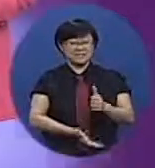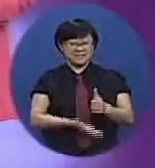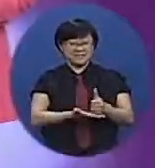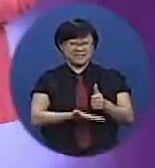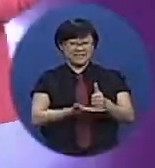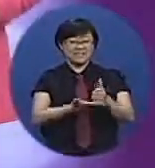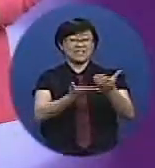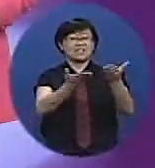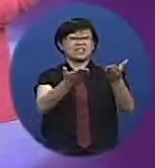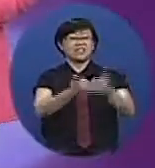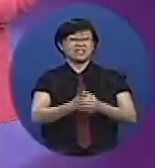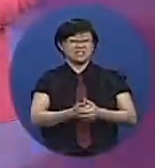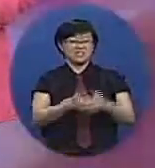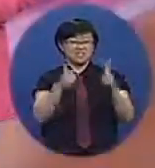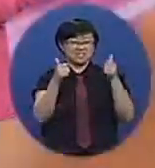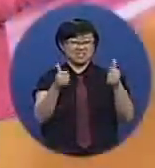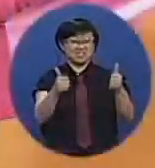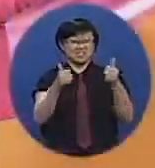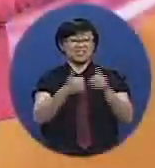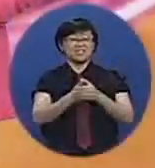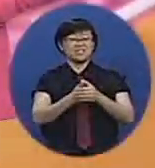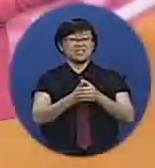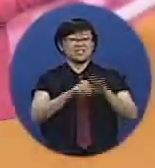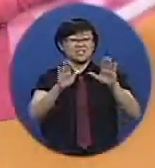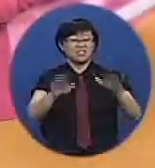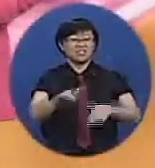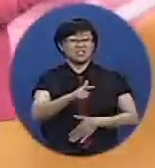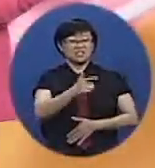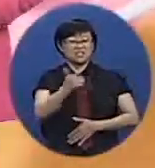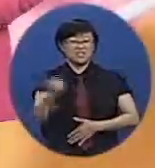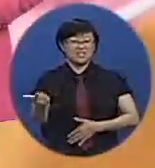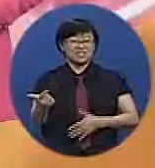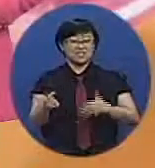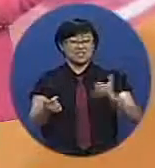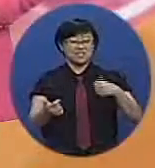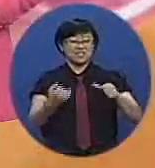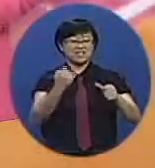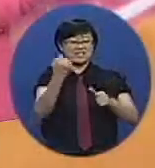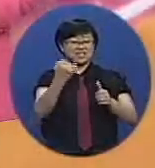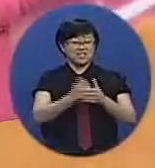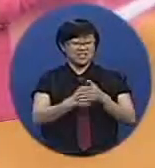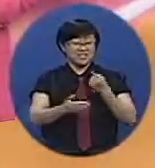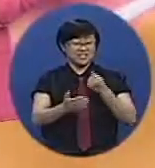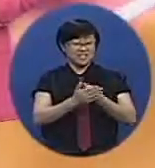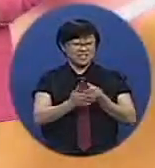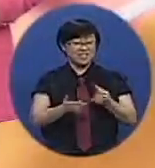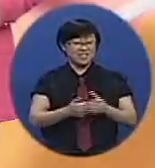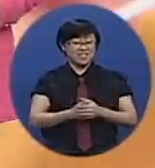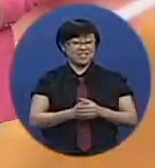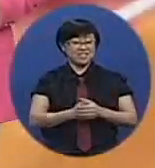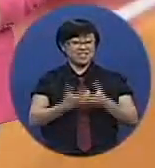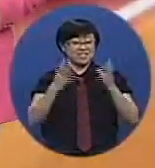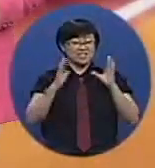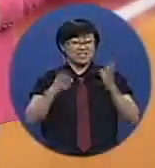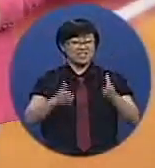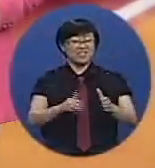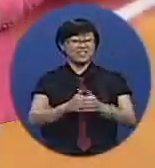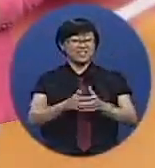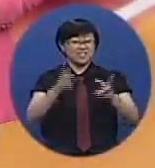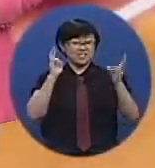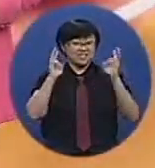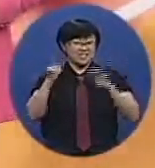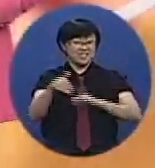하려고. 아이고, 네. 어머니, 최고입니다. 네. 오늘 저녁에 이제, 아주 칭찬 좀 하세요. 이제 며느리도 또 이제 저 애기 낳고 이제 직장